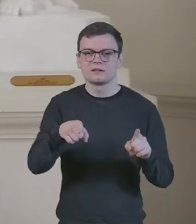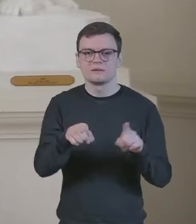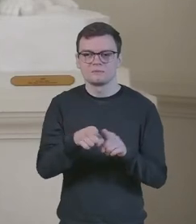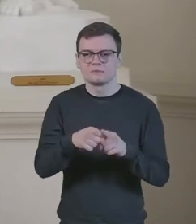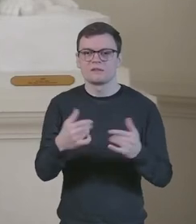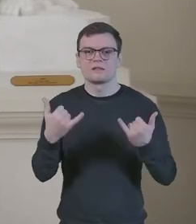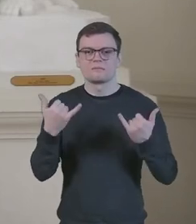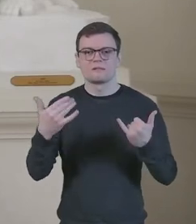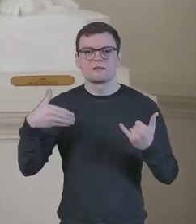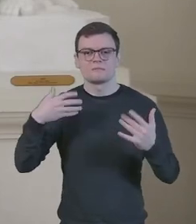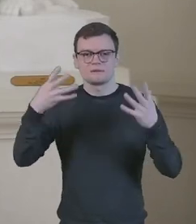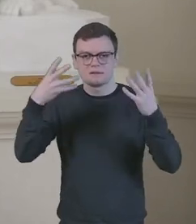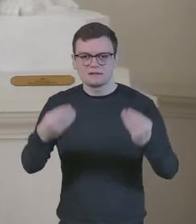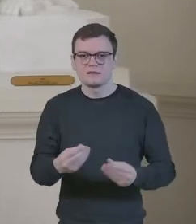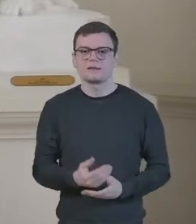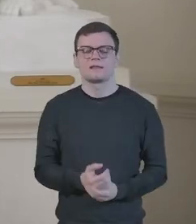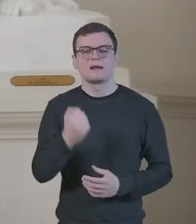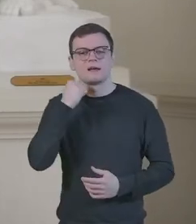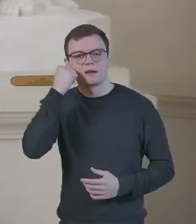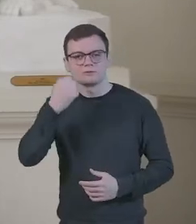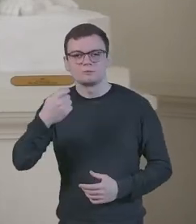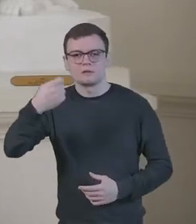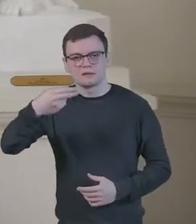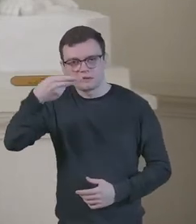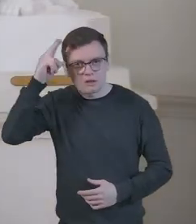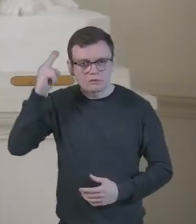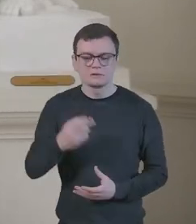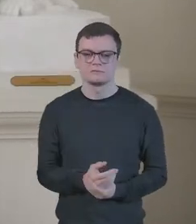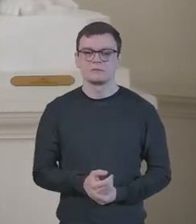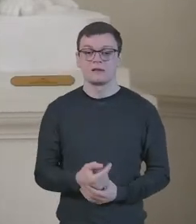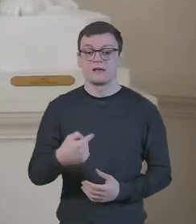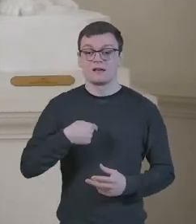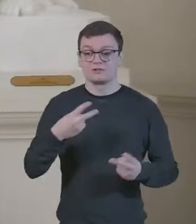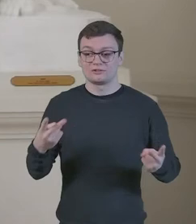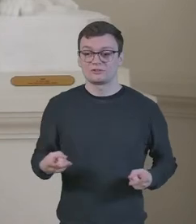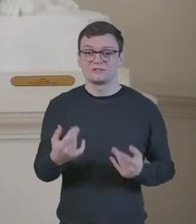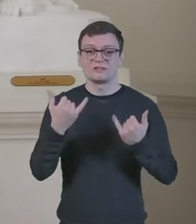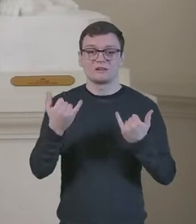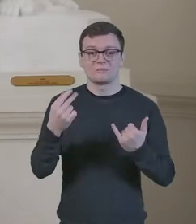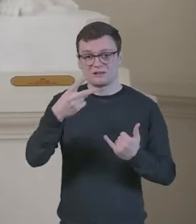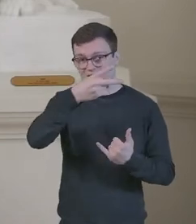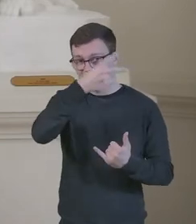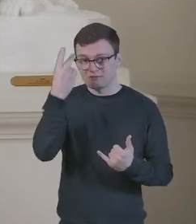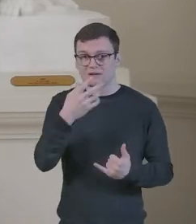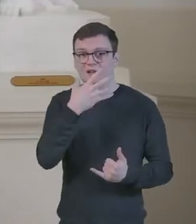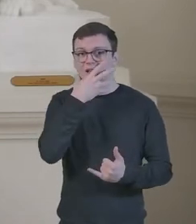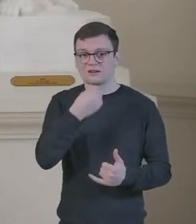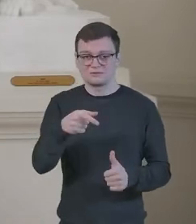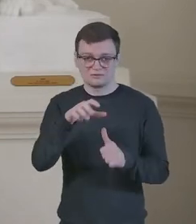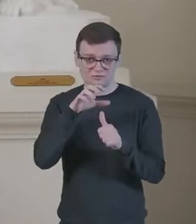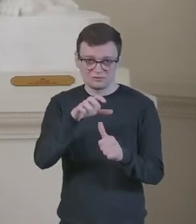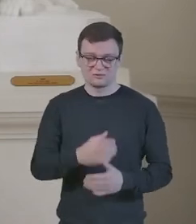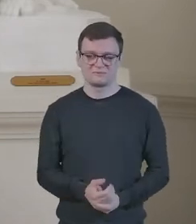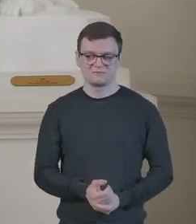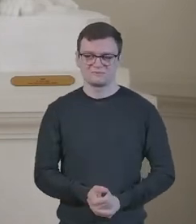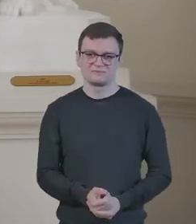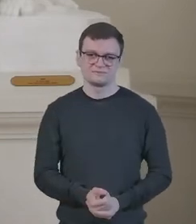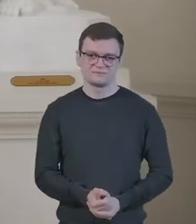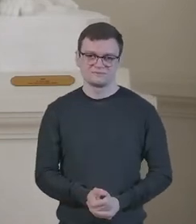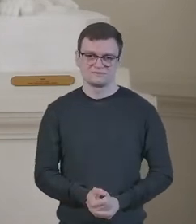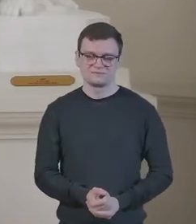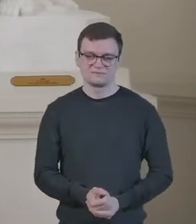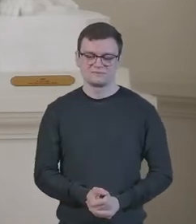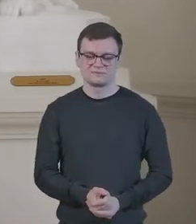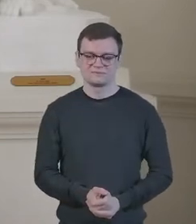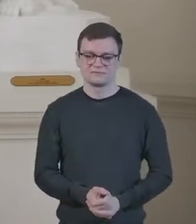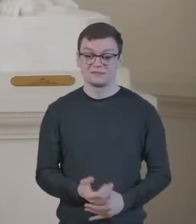dieną, sveiki visi. Aš labai džiaugiuosi lankydamasi Vilniuje, gražioje Lietuvos sostinėje. Šitas